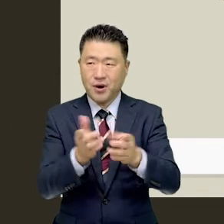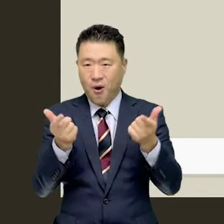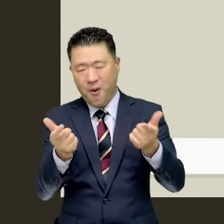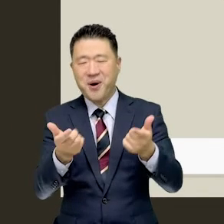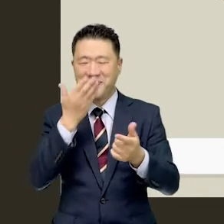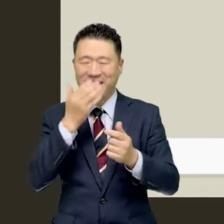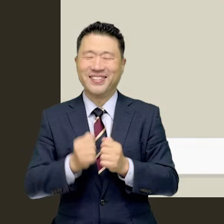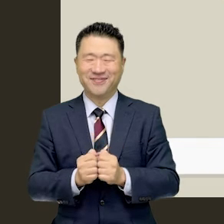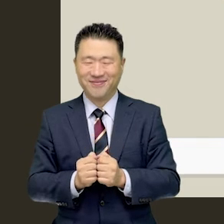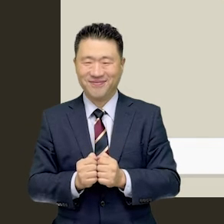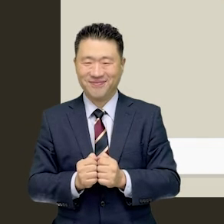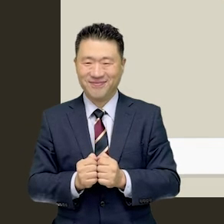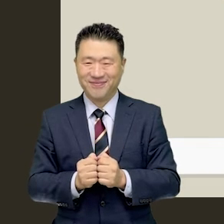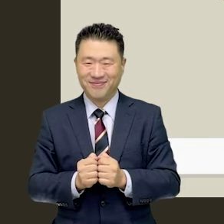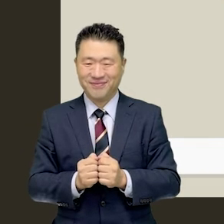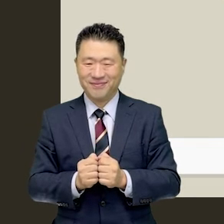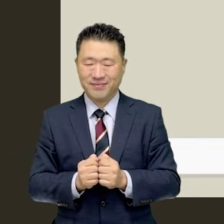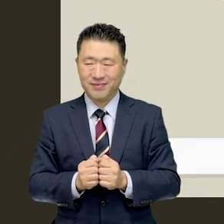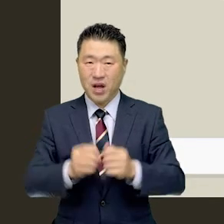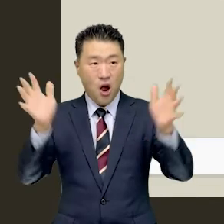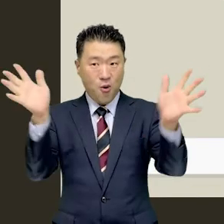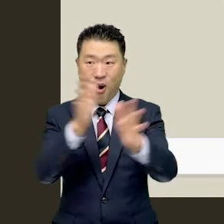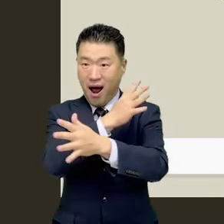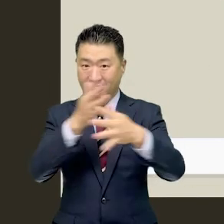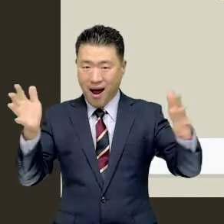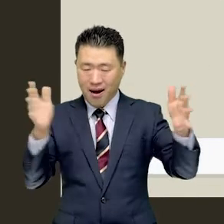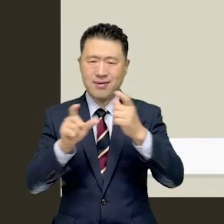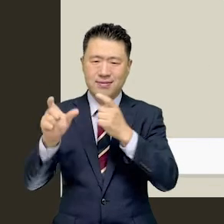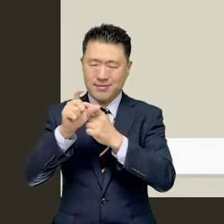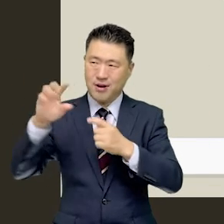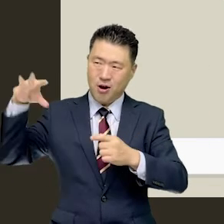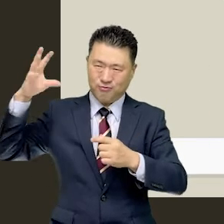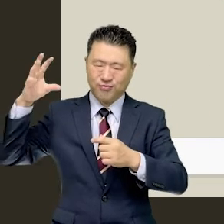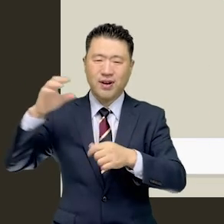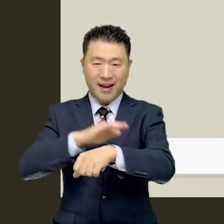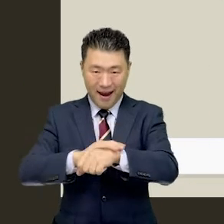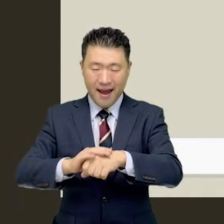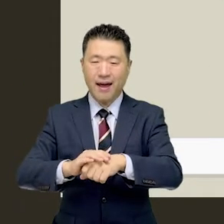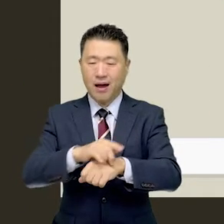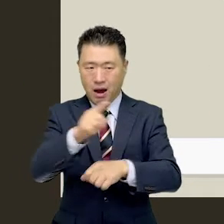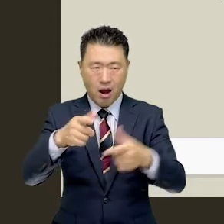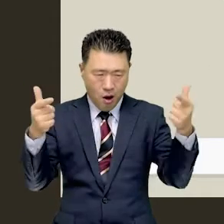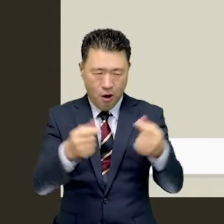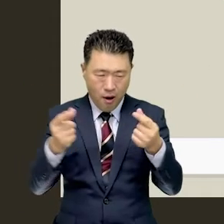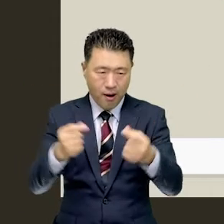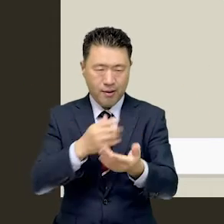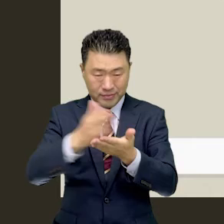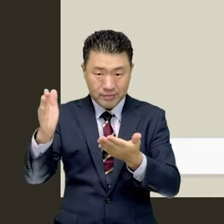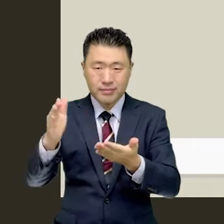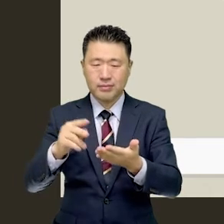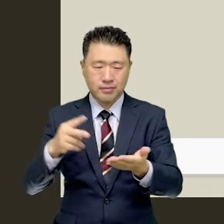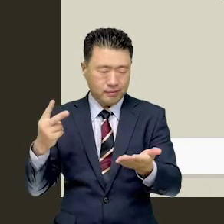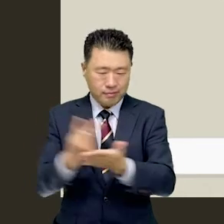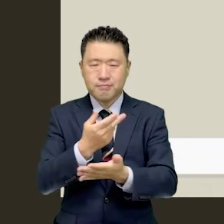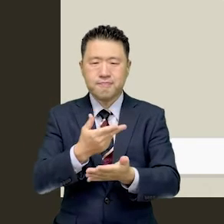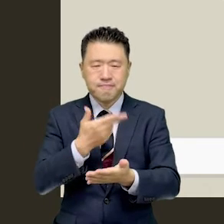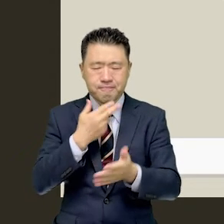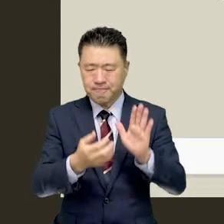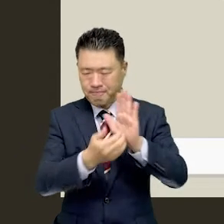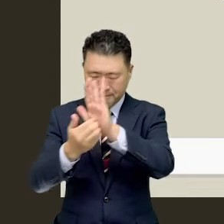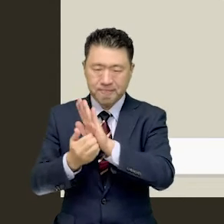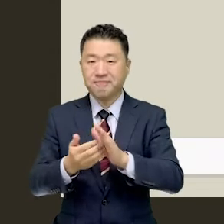조절합니다. 환기 성능을 향상해 연기나 증기를 줄이거나 제거하여 넘어짐 위험을